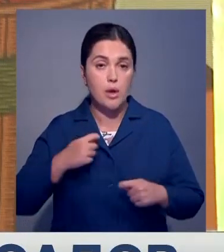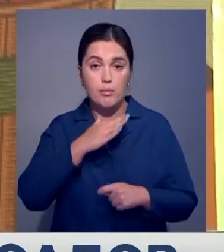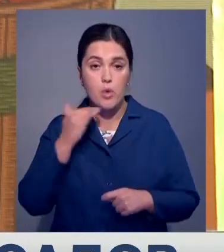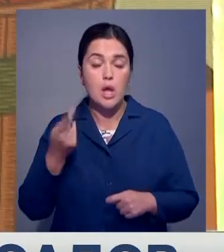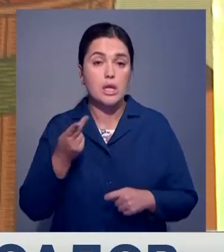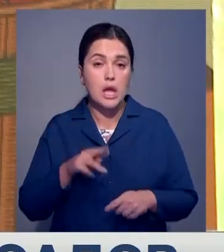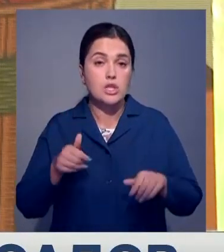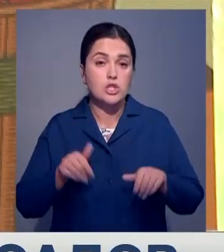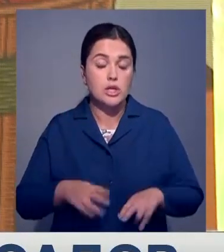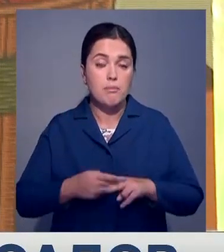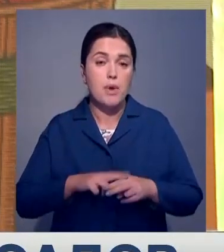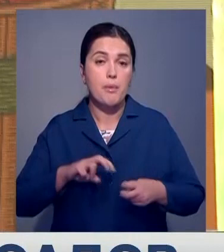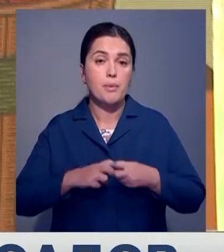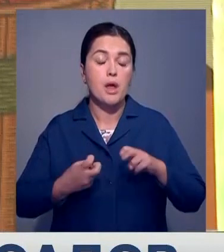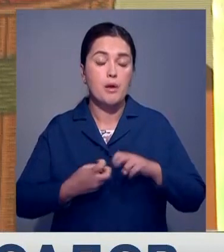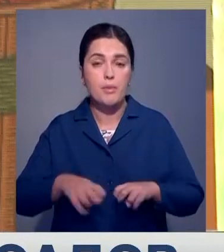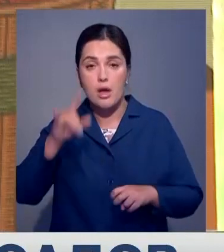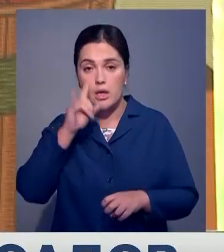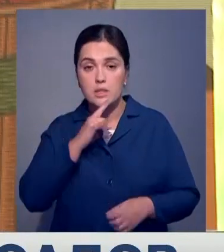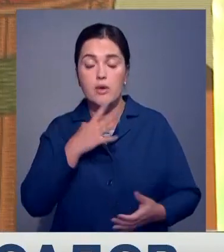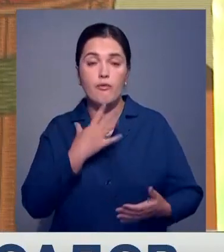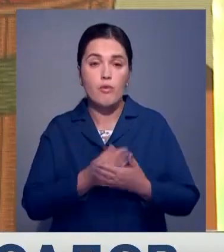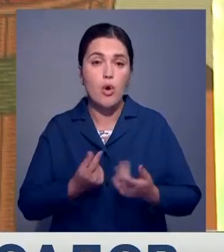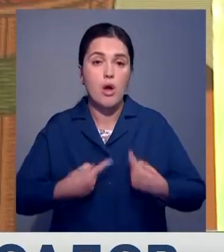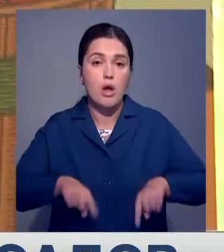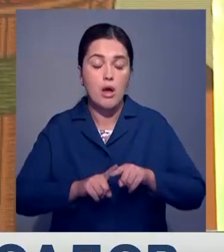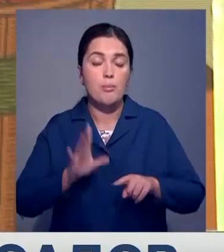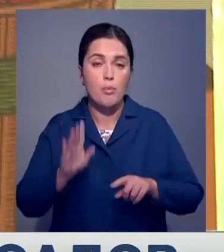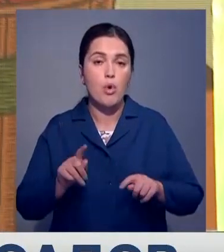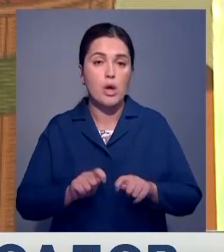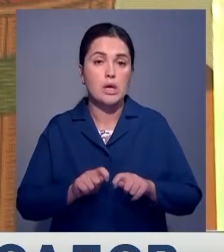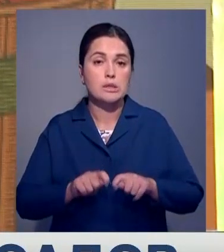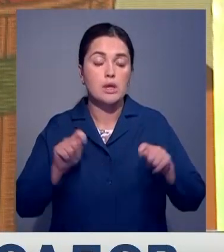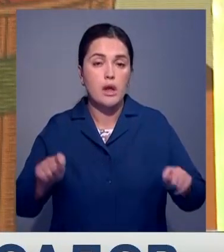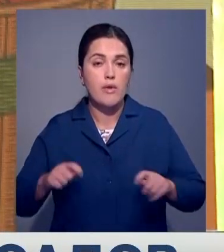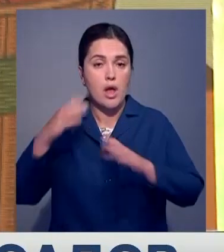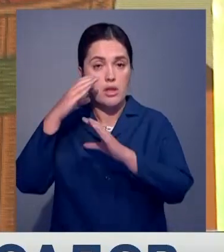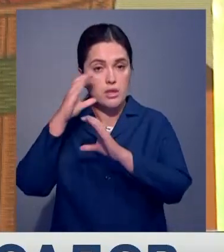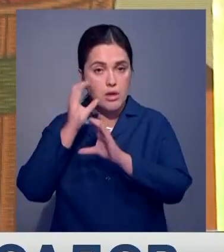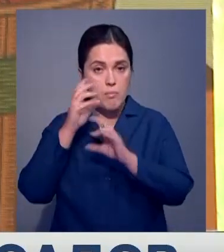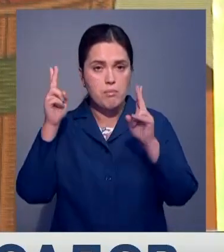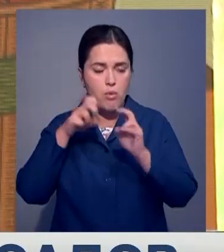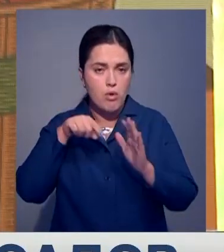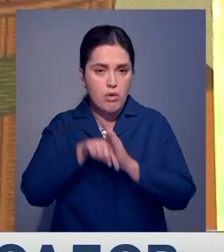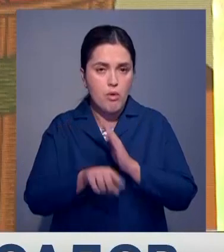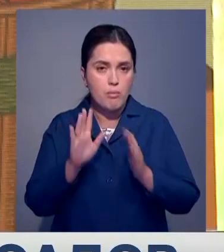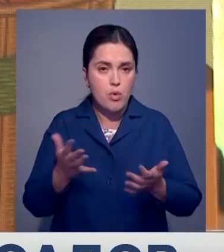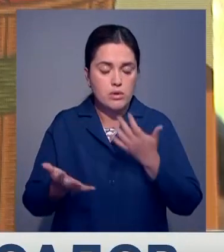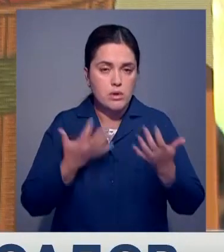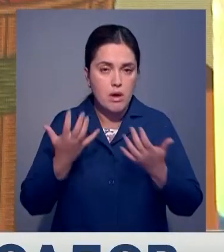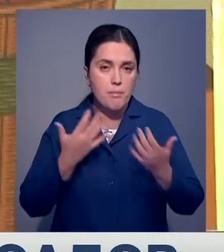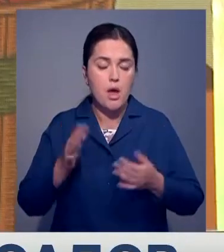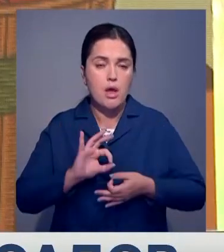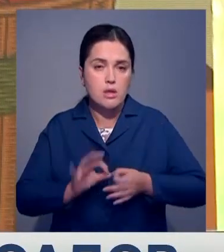Казахском национальном аграрном университете на сегодняшний день создается лаборатория микроклонального размножения.